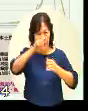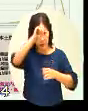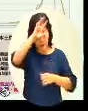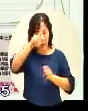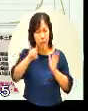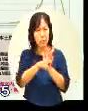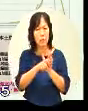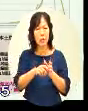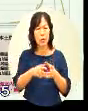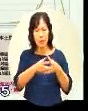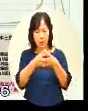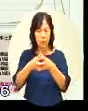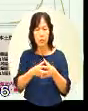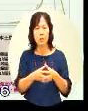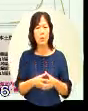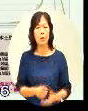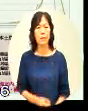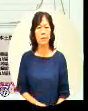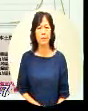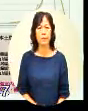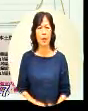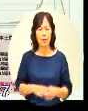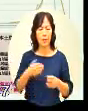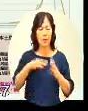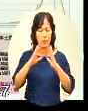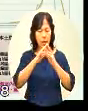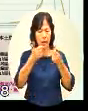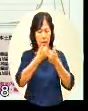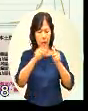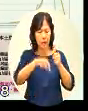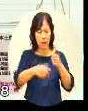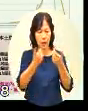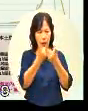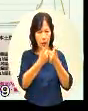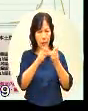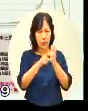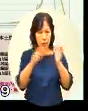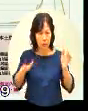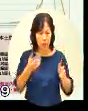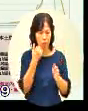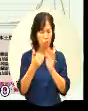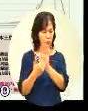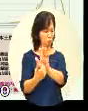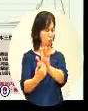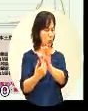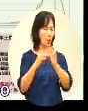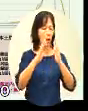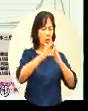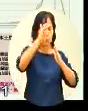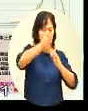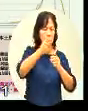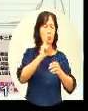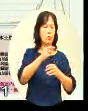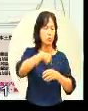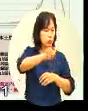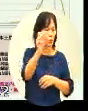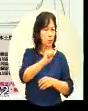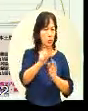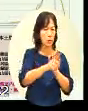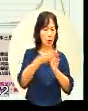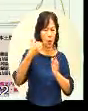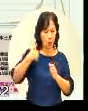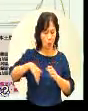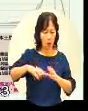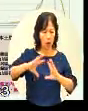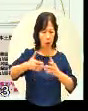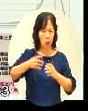当国民党团在我们在议会开议的时候，来阻止说市长你不能去法国去欧